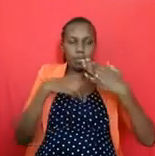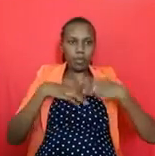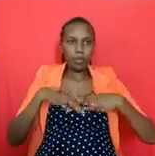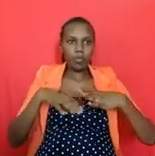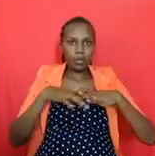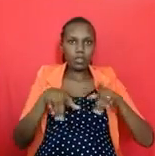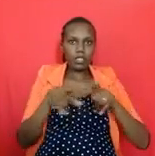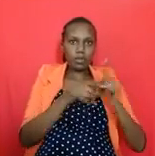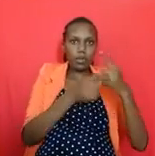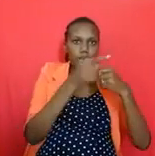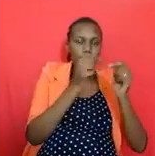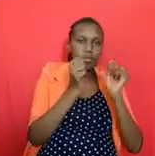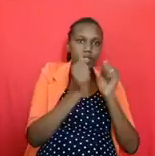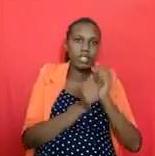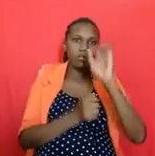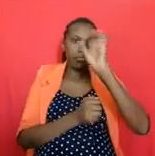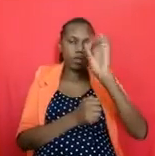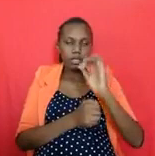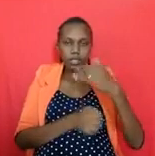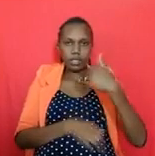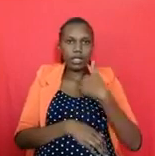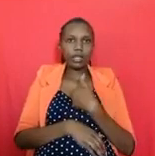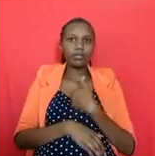no gacirehe na gicunjĩ gĩa ikũmi.